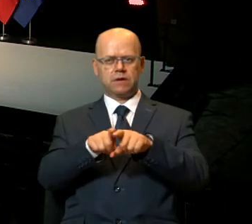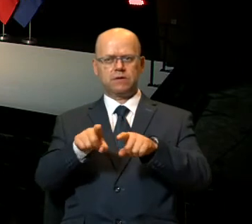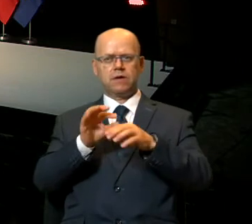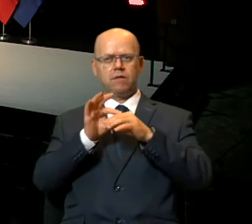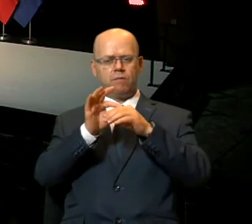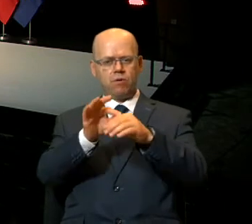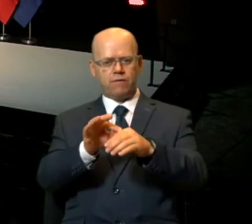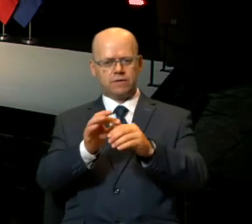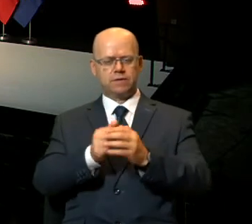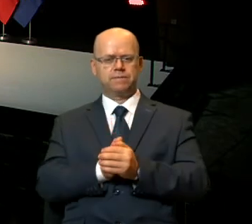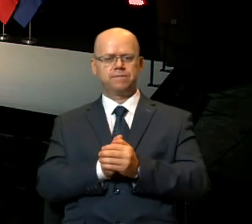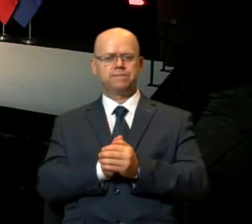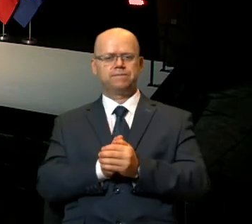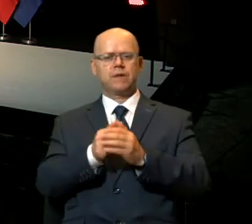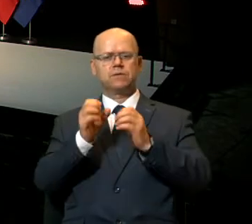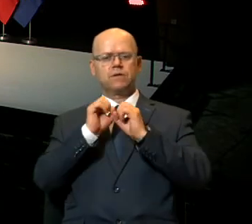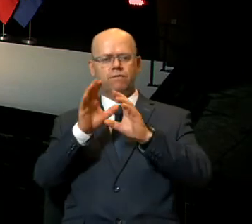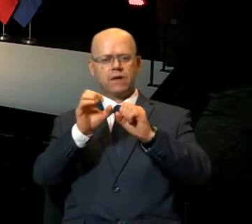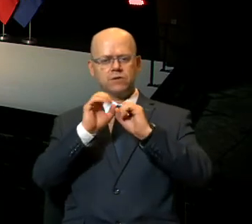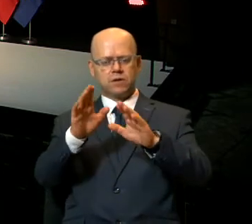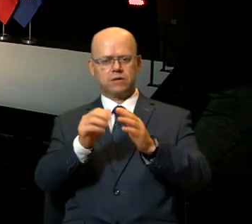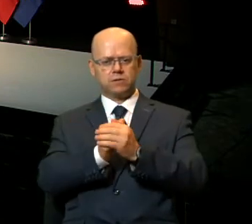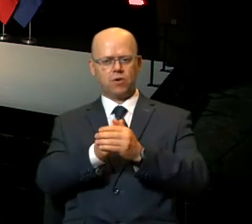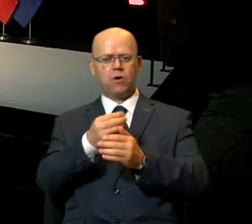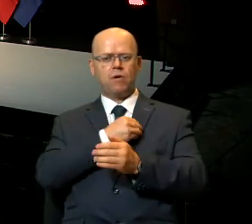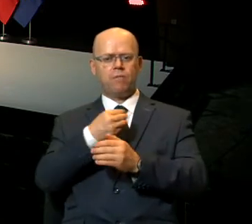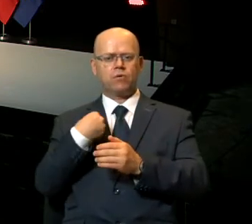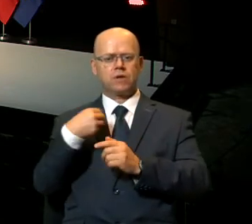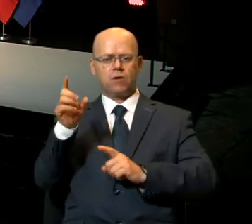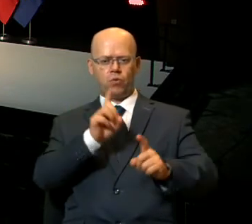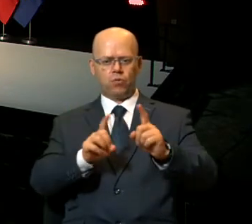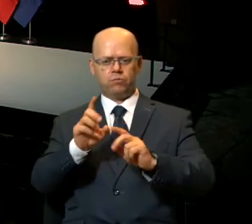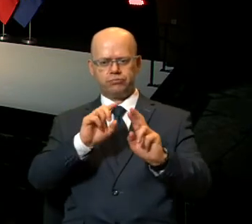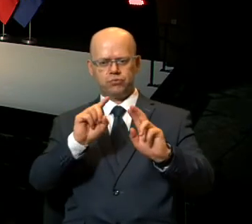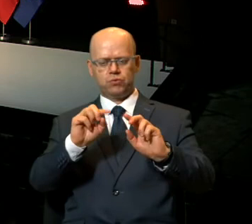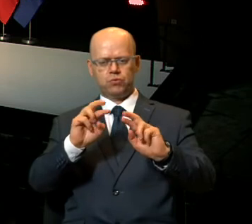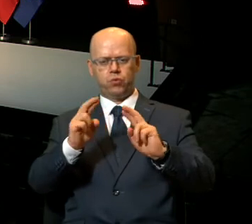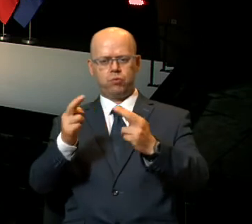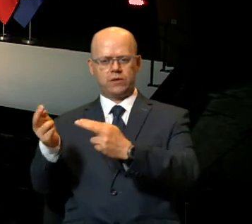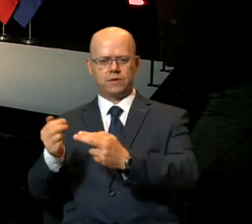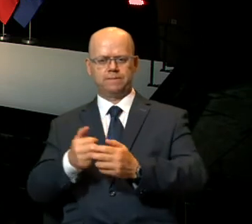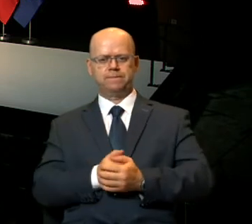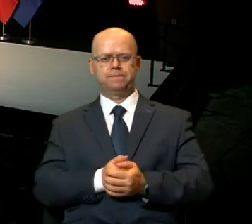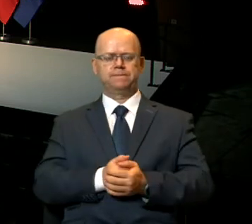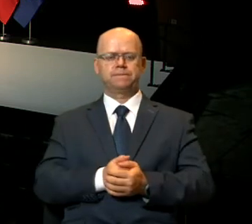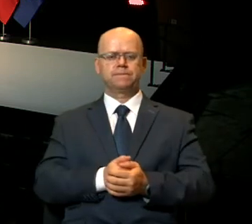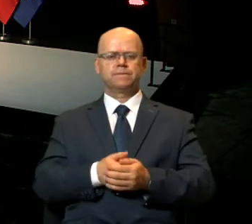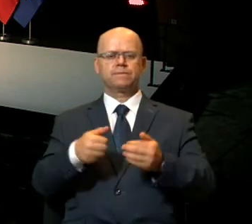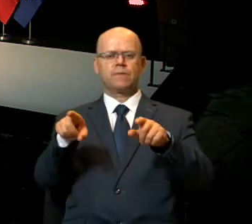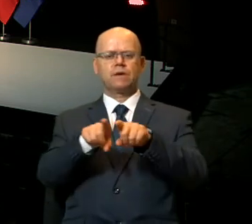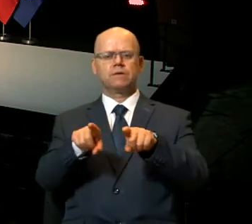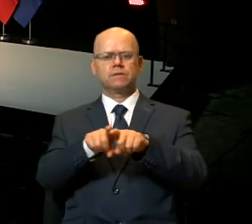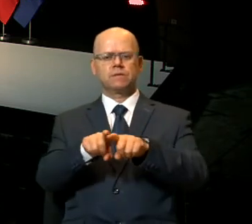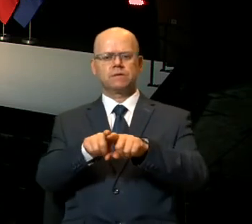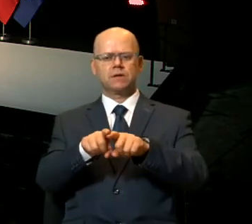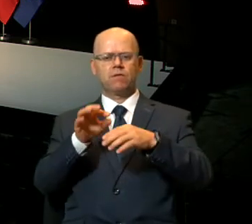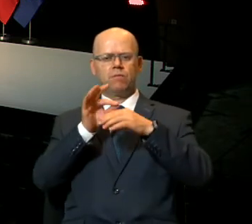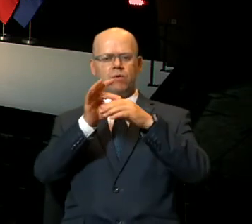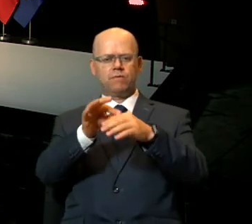oraz posłowie do polskiego wydania, które de facto jest tak naprawdę wprowadzeniem w całość